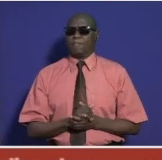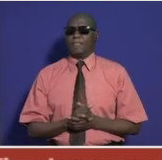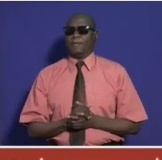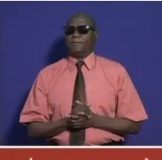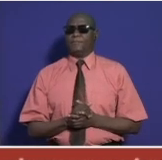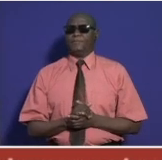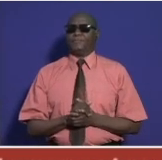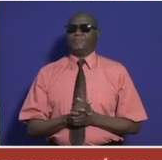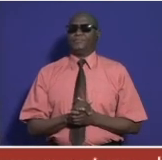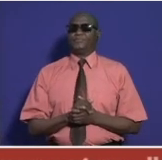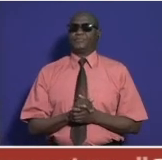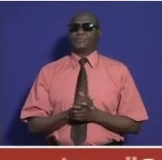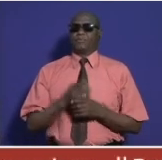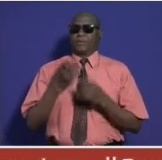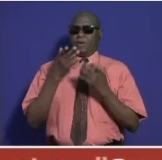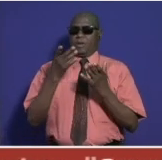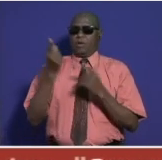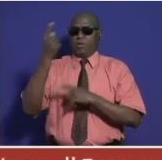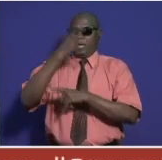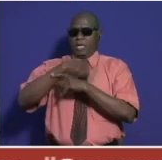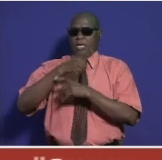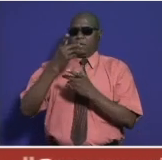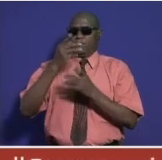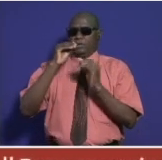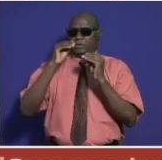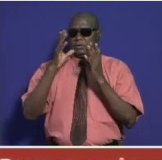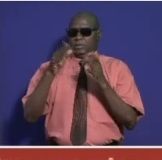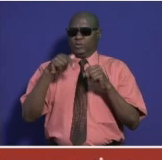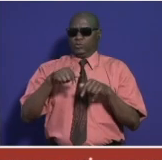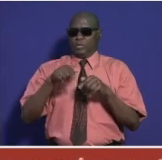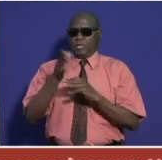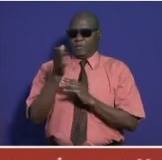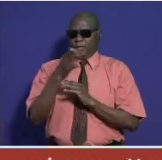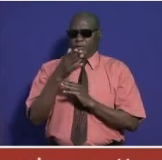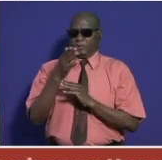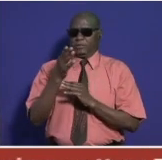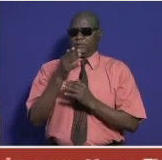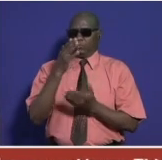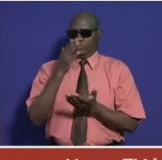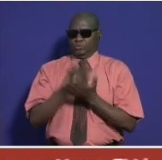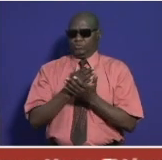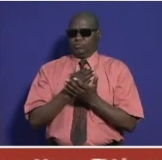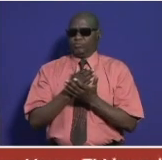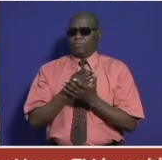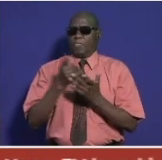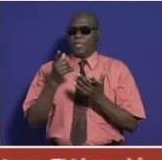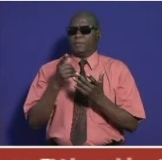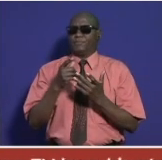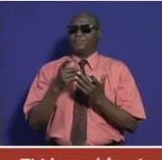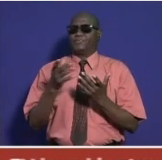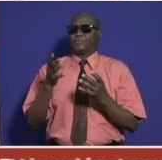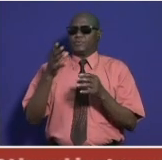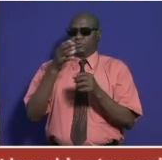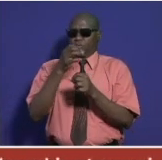Na mpenzi mtazamaji, siku ya walimu imeadhimishwa hii leo Alhamisi, huku vyama vya walimu nchini